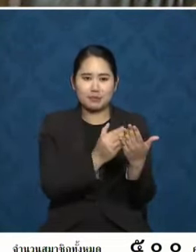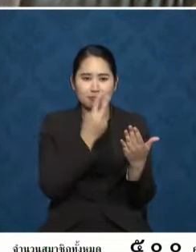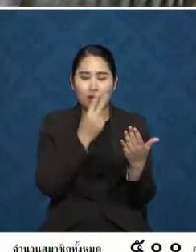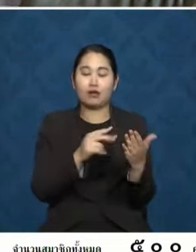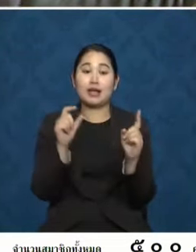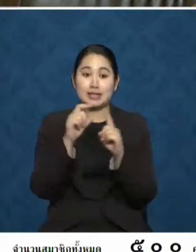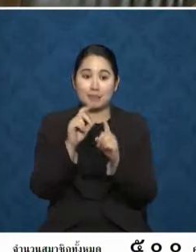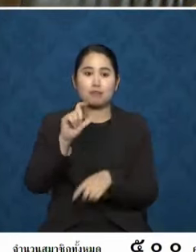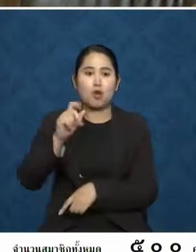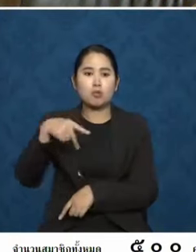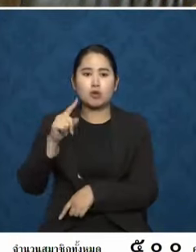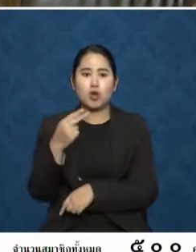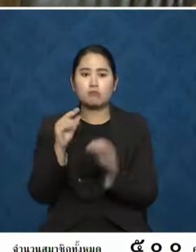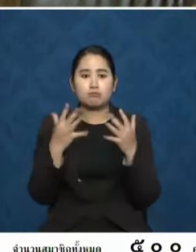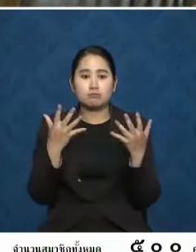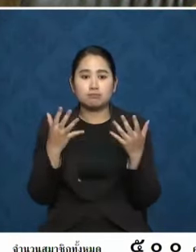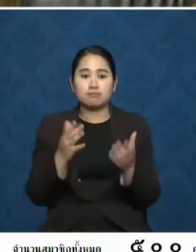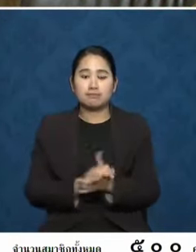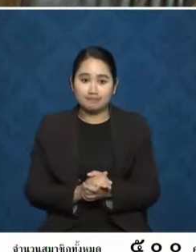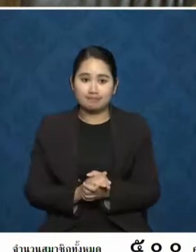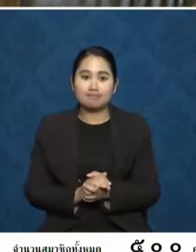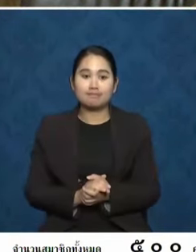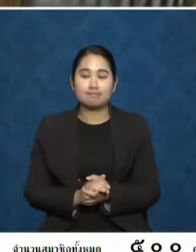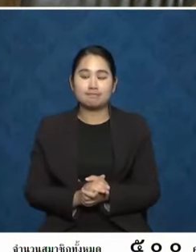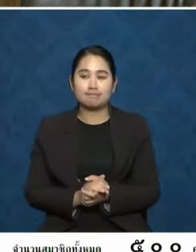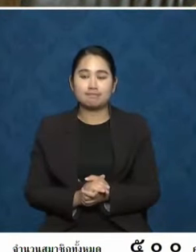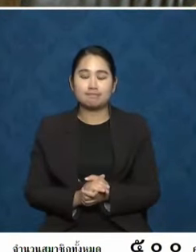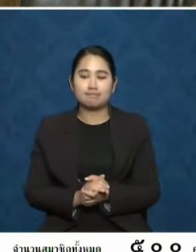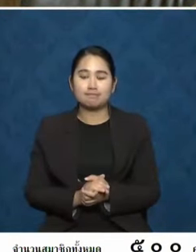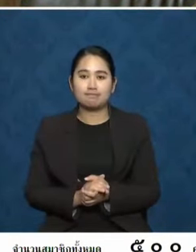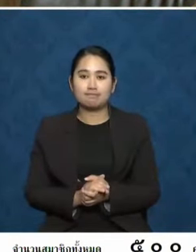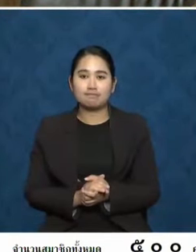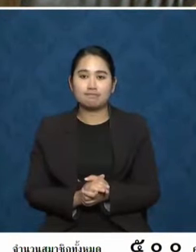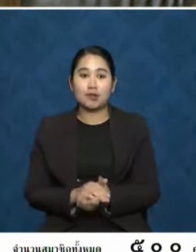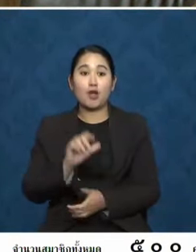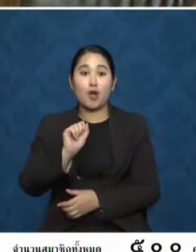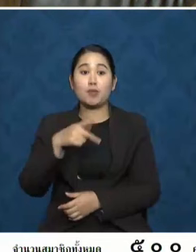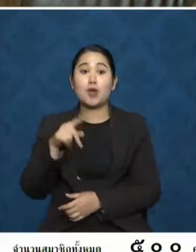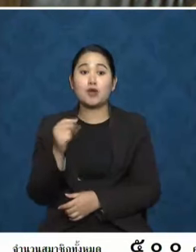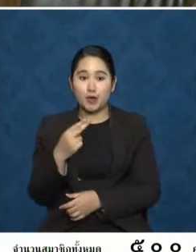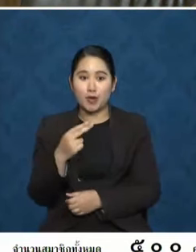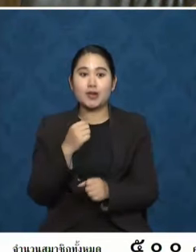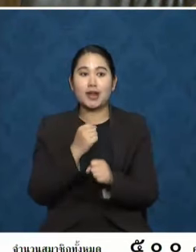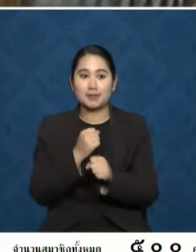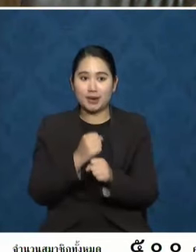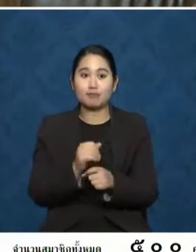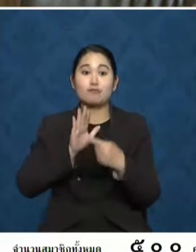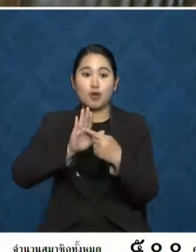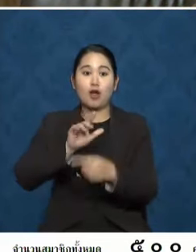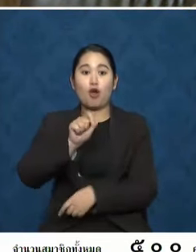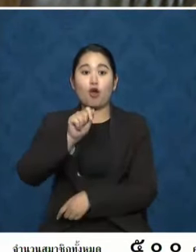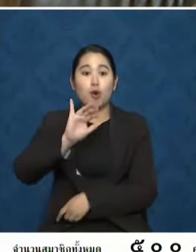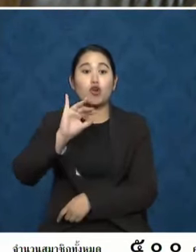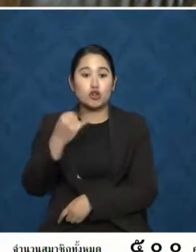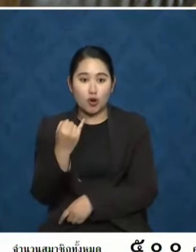่มีคำวาองคกรปกคส่ท้ถนเลยท่านประทานทราไครัว่า องคกปกคองส่วท้ถิน อย่างองคการบริหารส่นจั